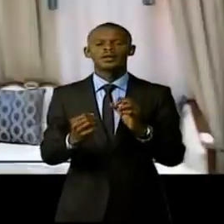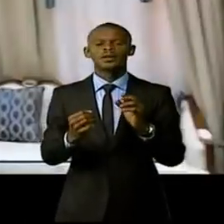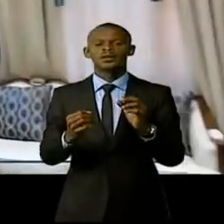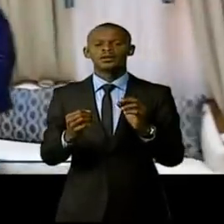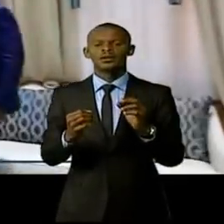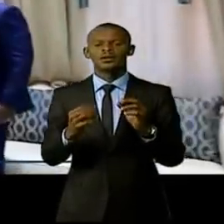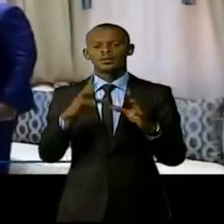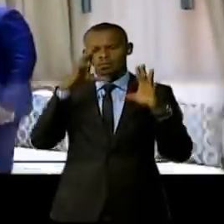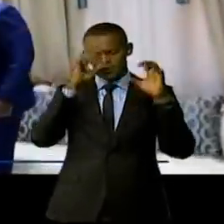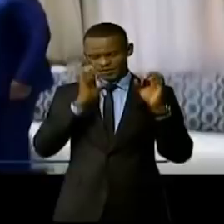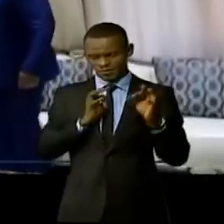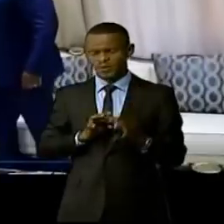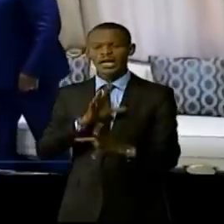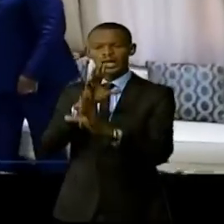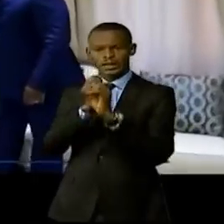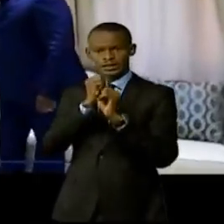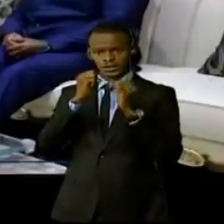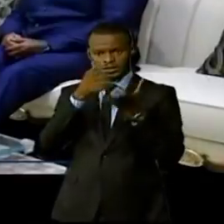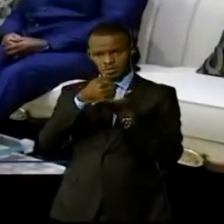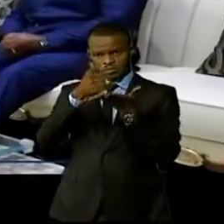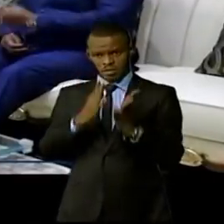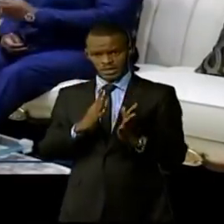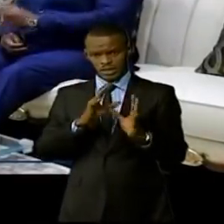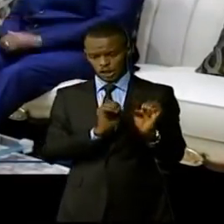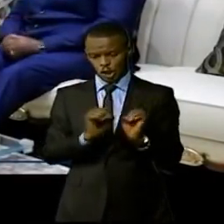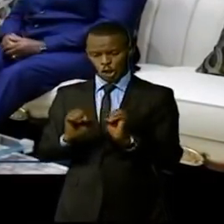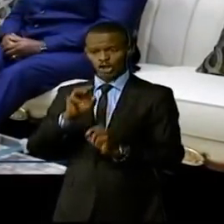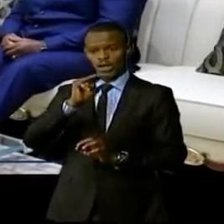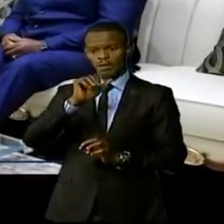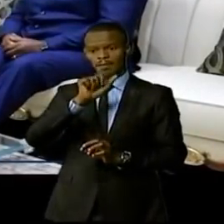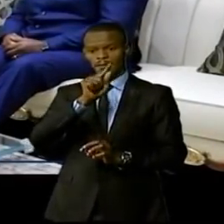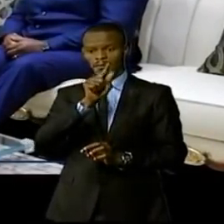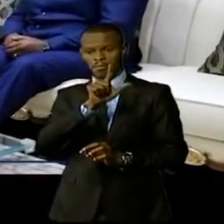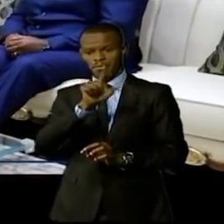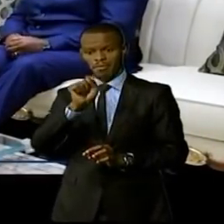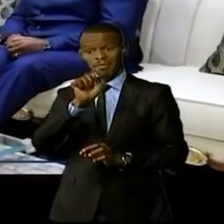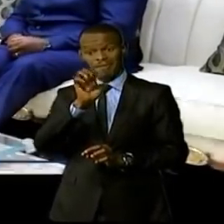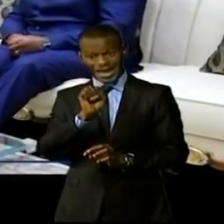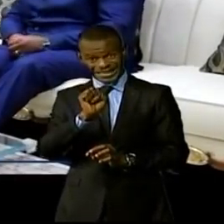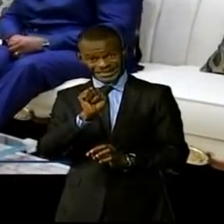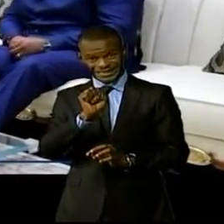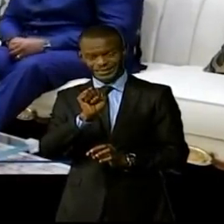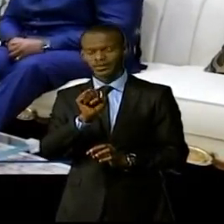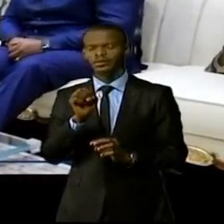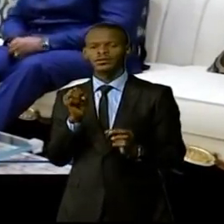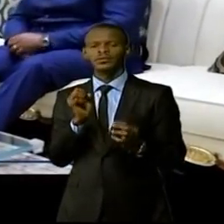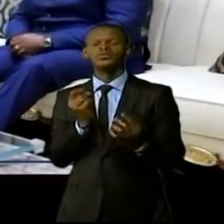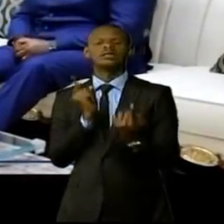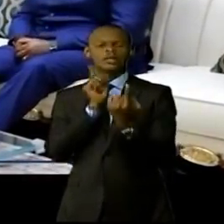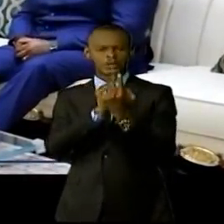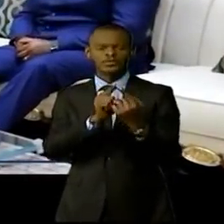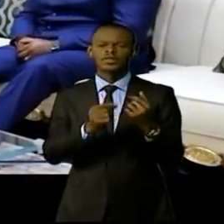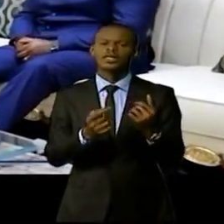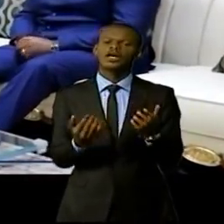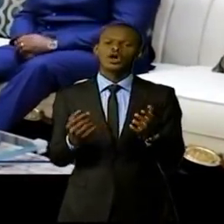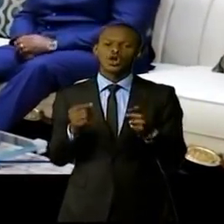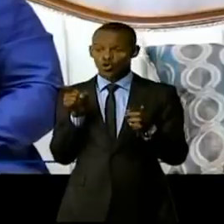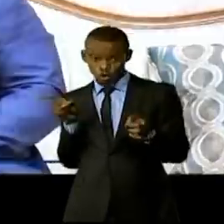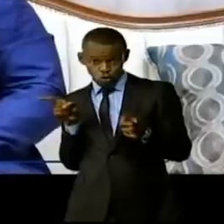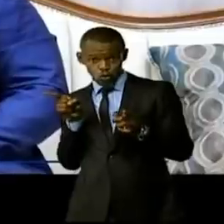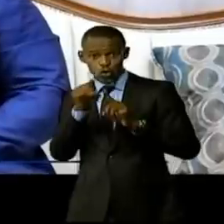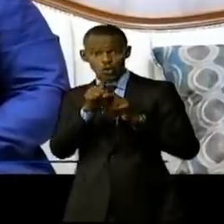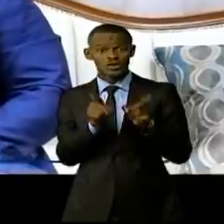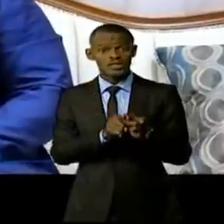Malte en RDC, Geoffroy de Liedkerk, a aussi présenté les condoléances au président de la République suite